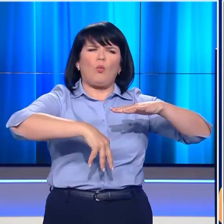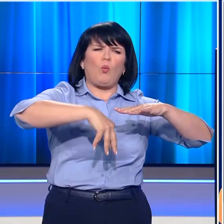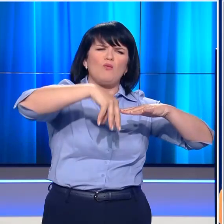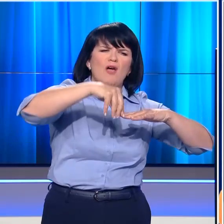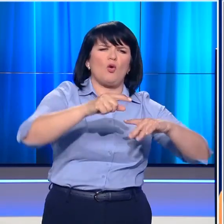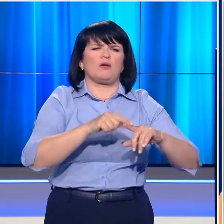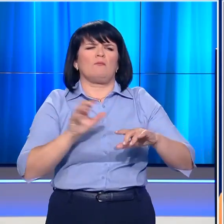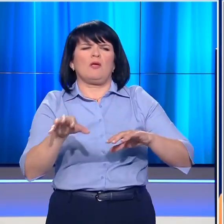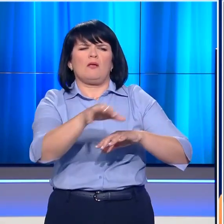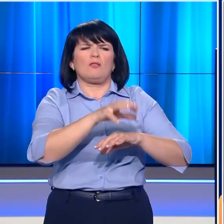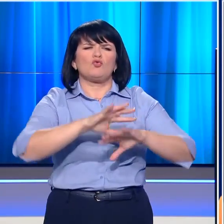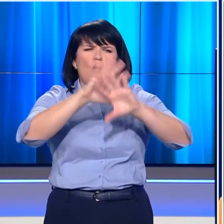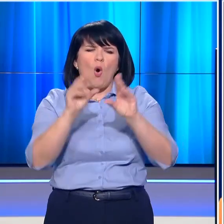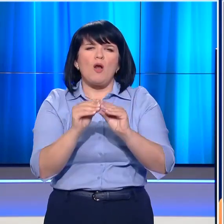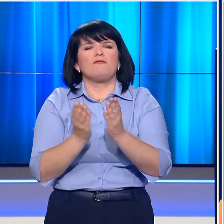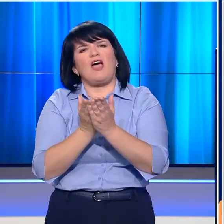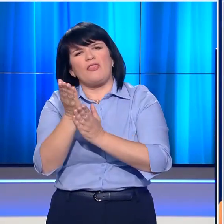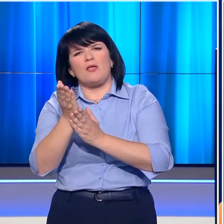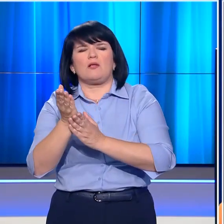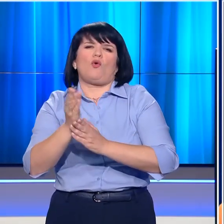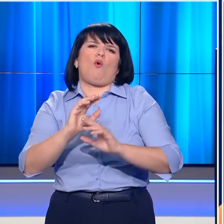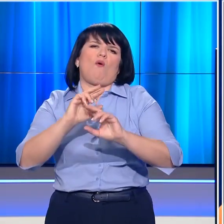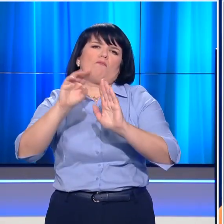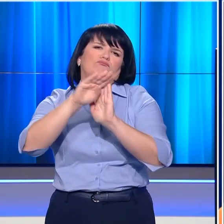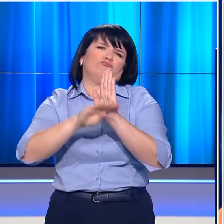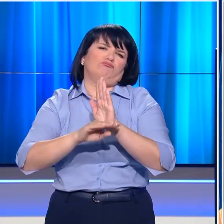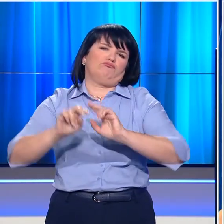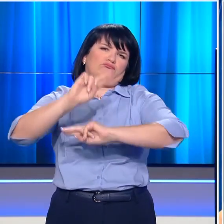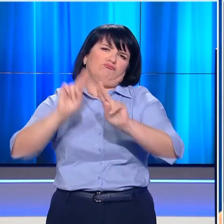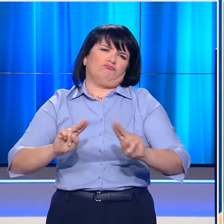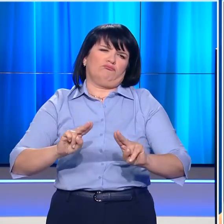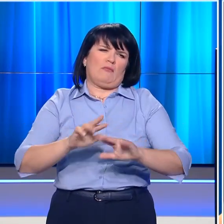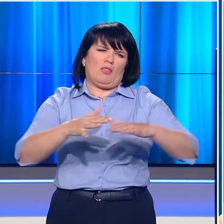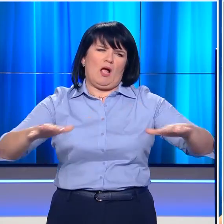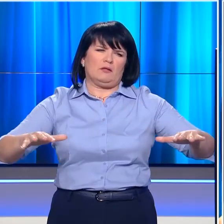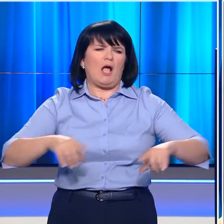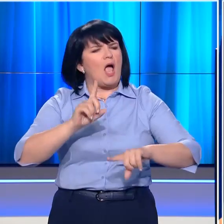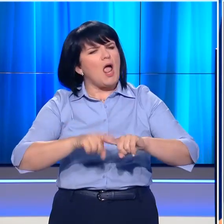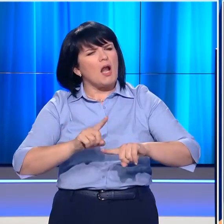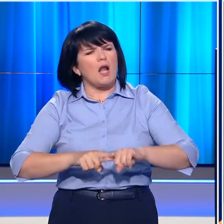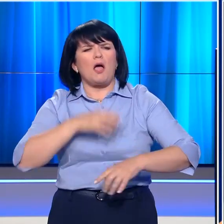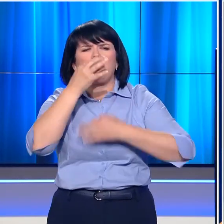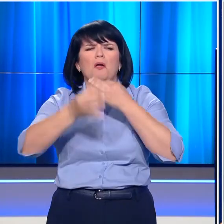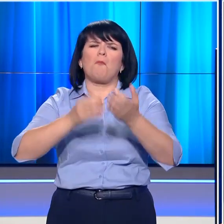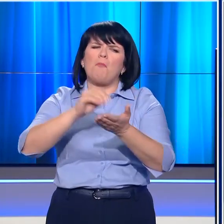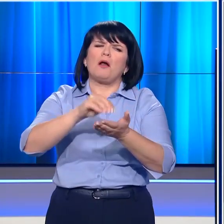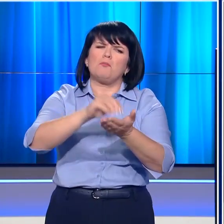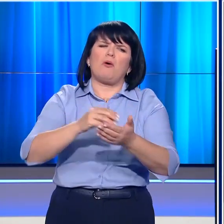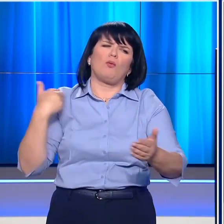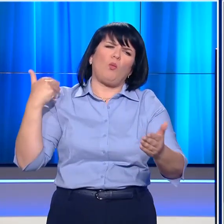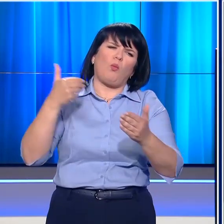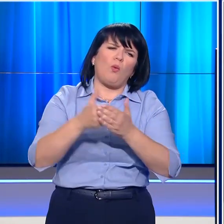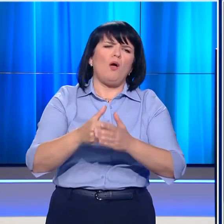forward, according to the international law of the sea. Greece has repeatedly stressed at the highest level its